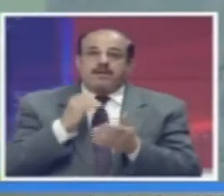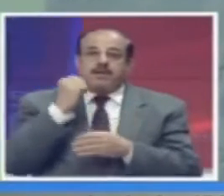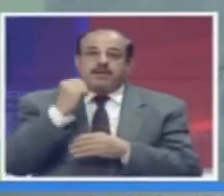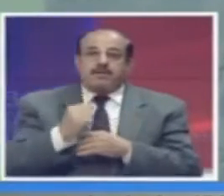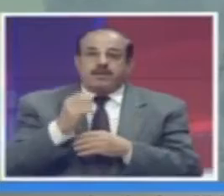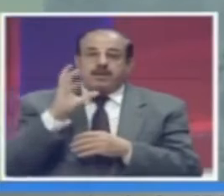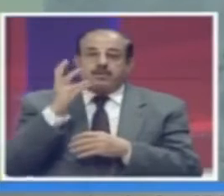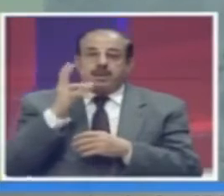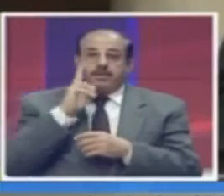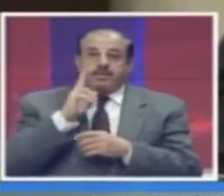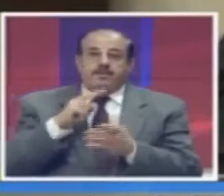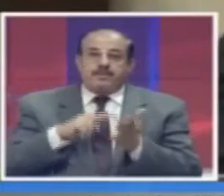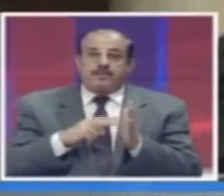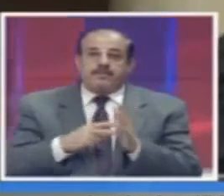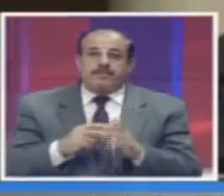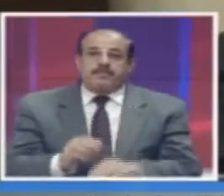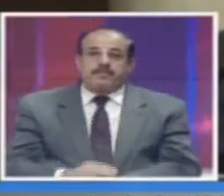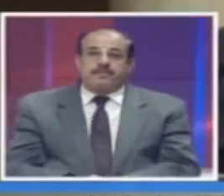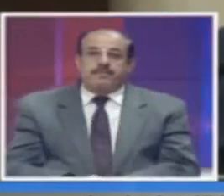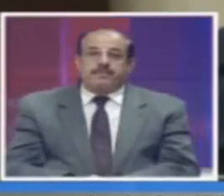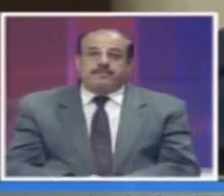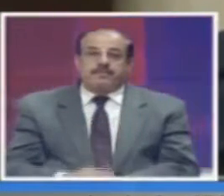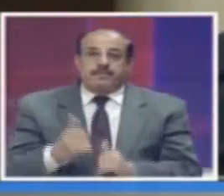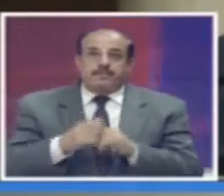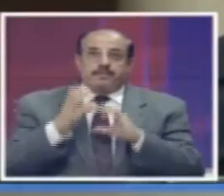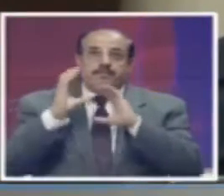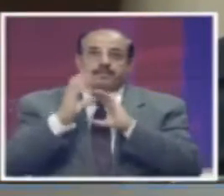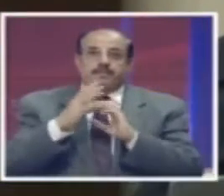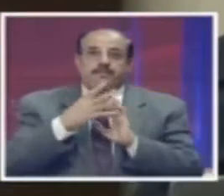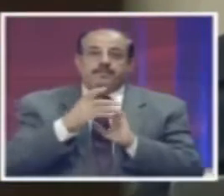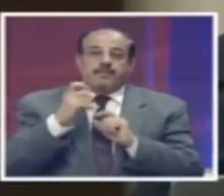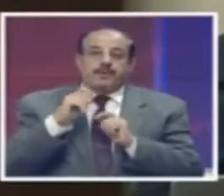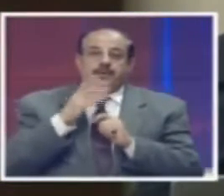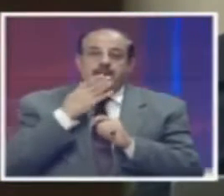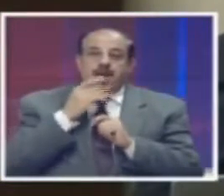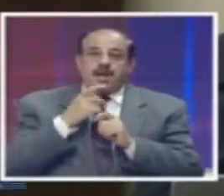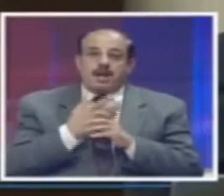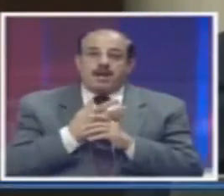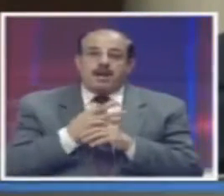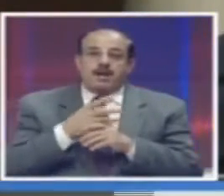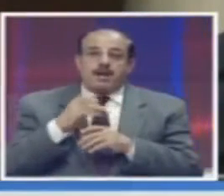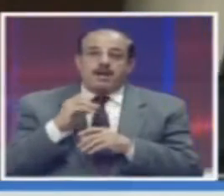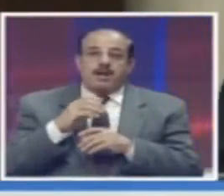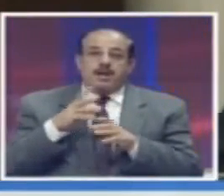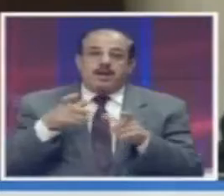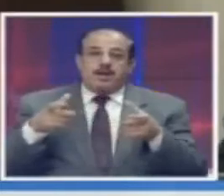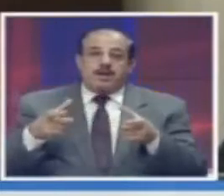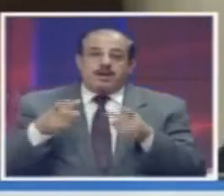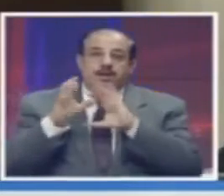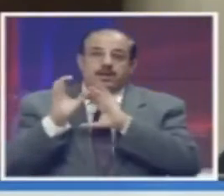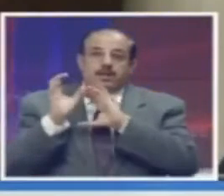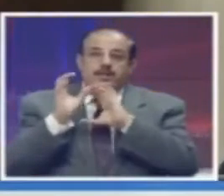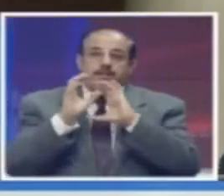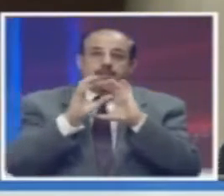الأقمار الصناعية. بالإضافة للتلسكوب الكبير اللي هو 74 بوصة في سيليسترون 14 بوصة، ده أحد